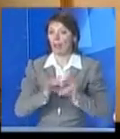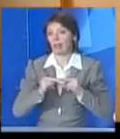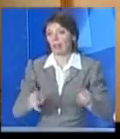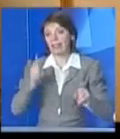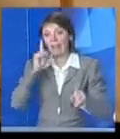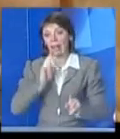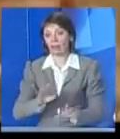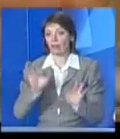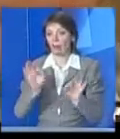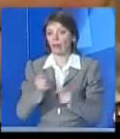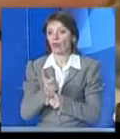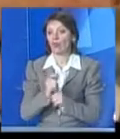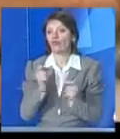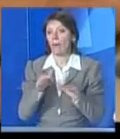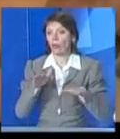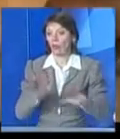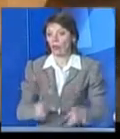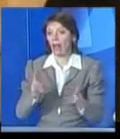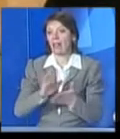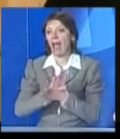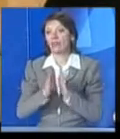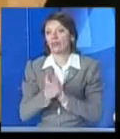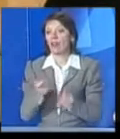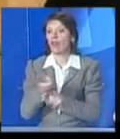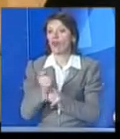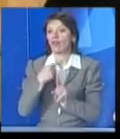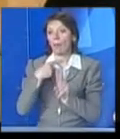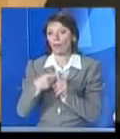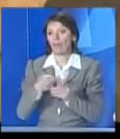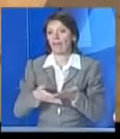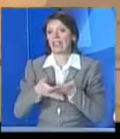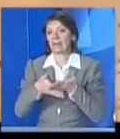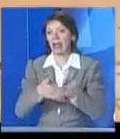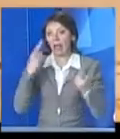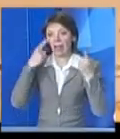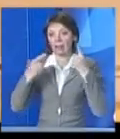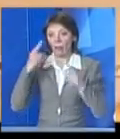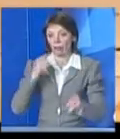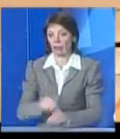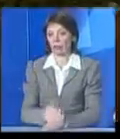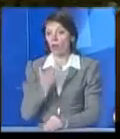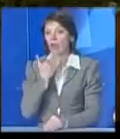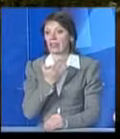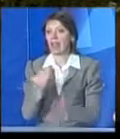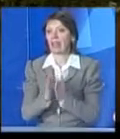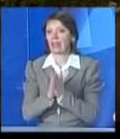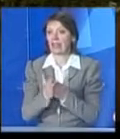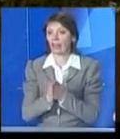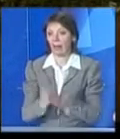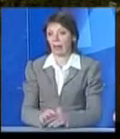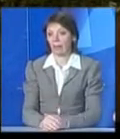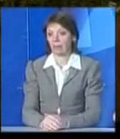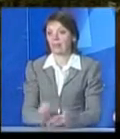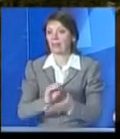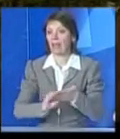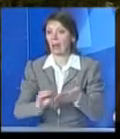затишно, щоправда, дуже мало місця, але атмосфера дуже позитивна і сприяє творчості. Де це остання книжка? На